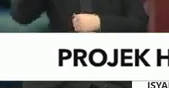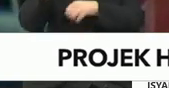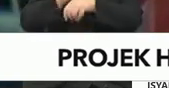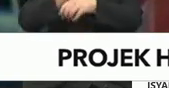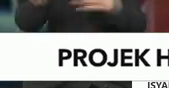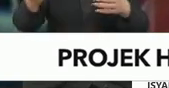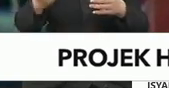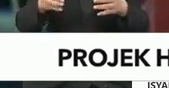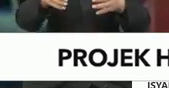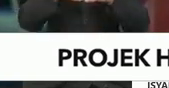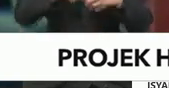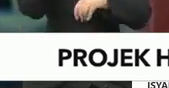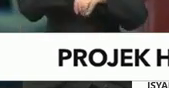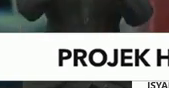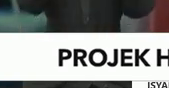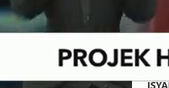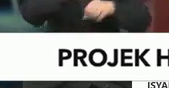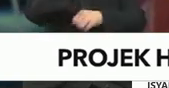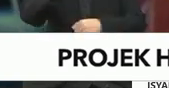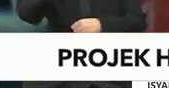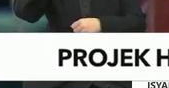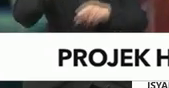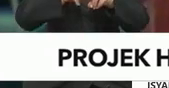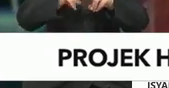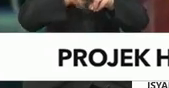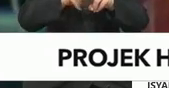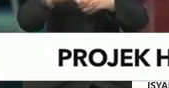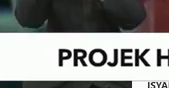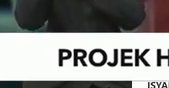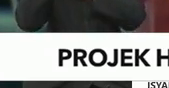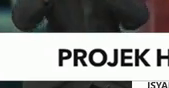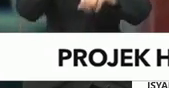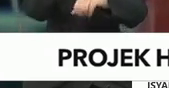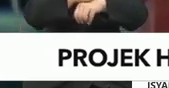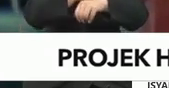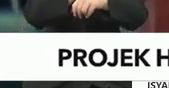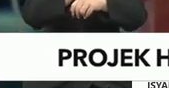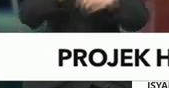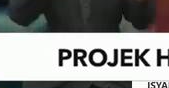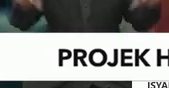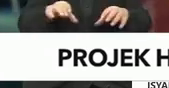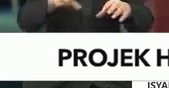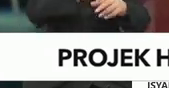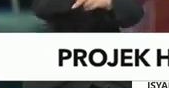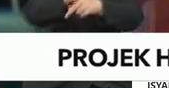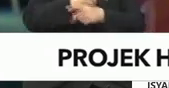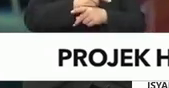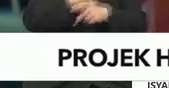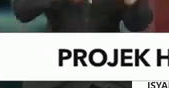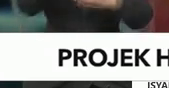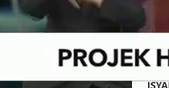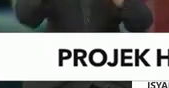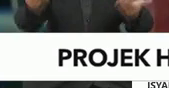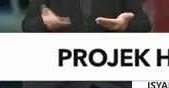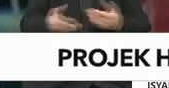Mustafa kajian dari maju projectnya Caesar Kuala Lumpur Iskandar Putri yang bermula Februari lepas sudah selesai dan hasilnya akan dibentangkan